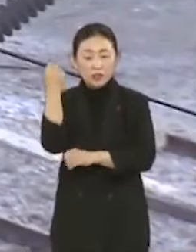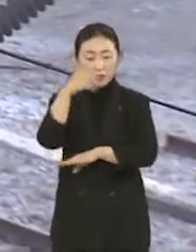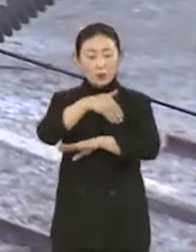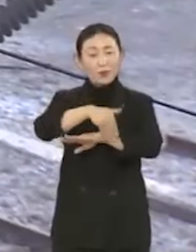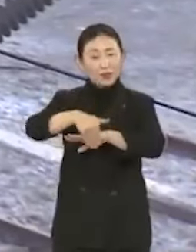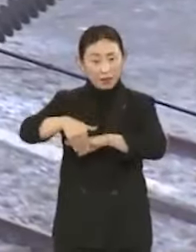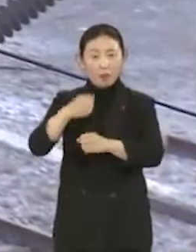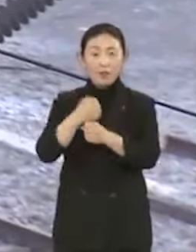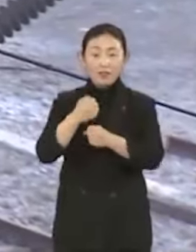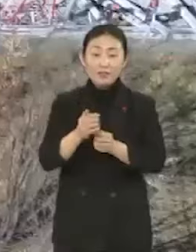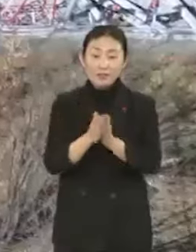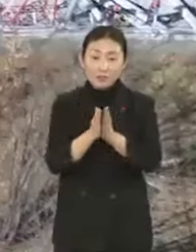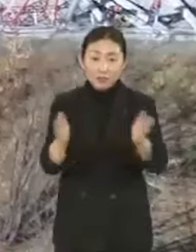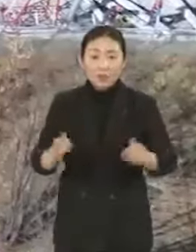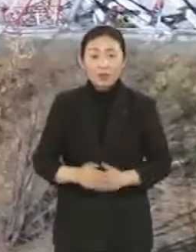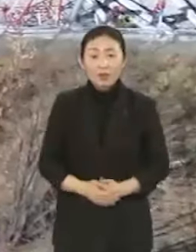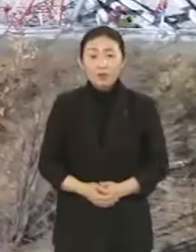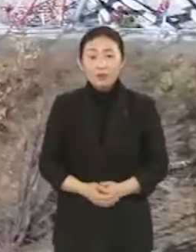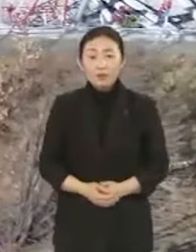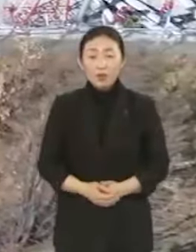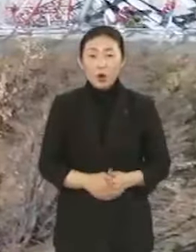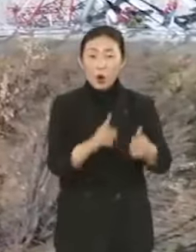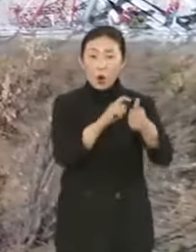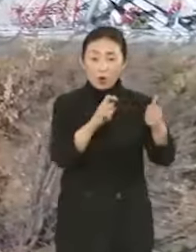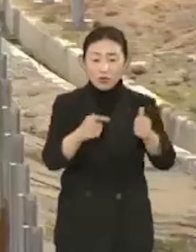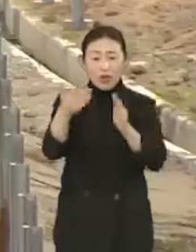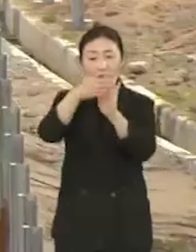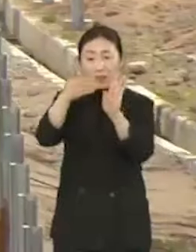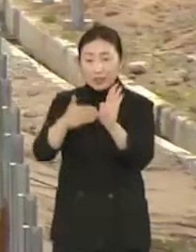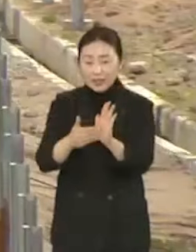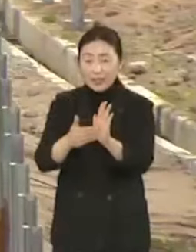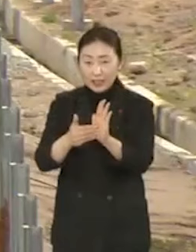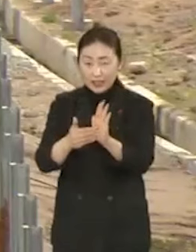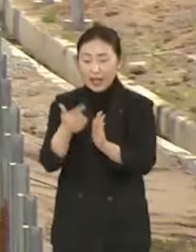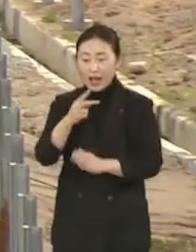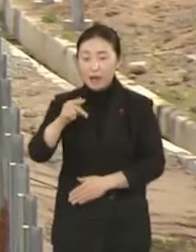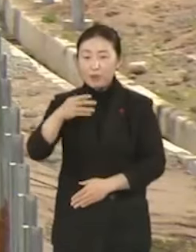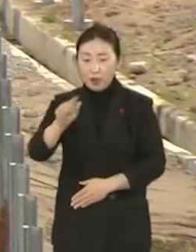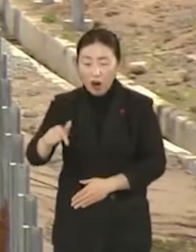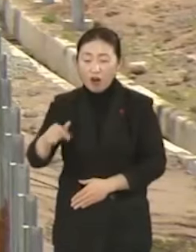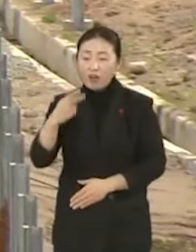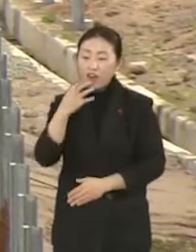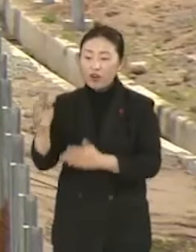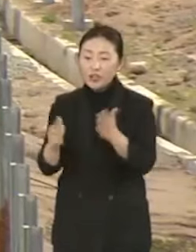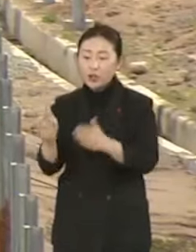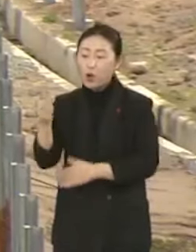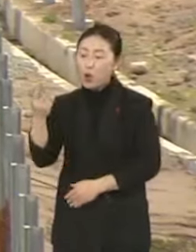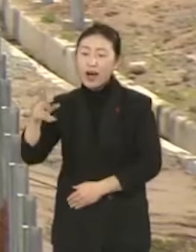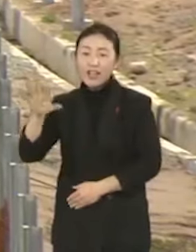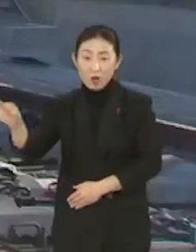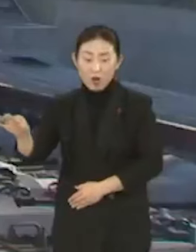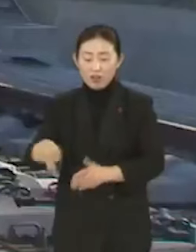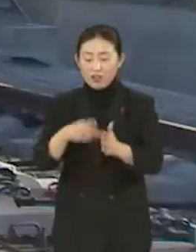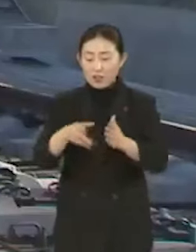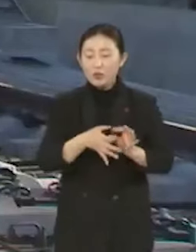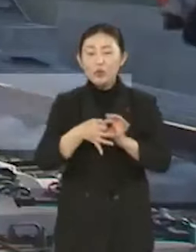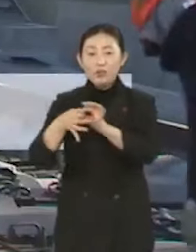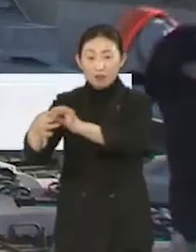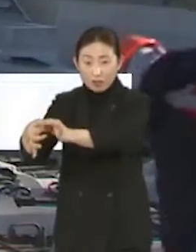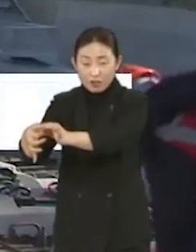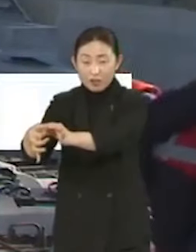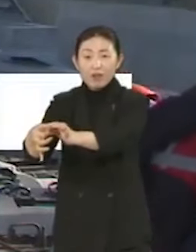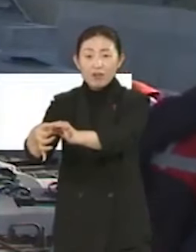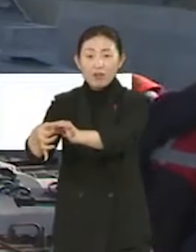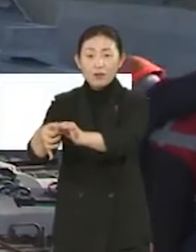계획에 착수합니다. 이와 함께 홍성에서 당진, 합덕에서 경기도 화성을 잇는 서해북선 전철과